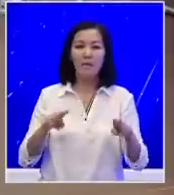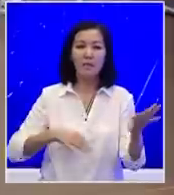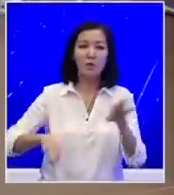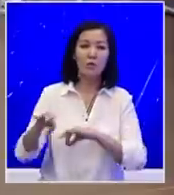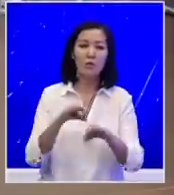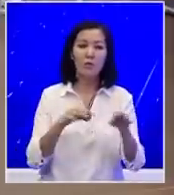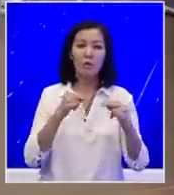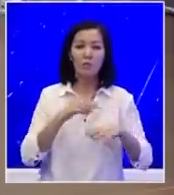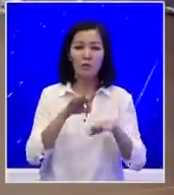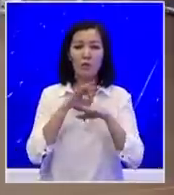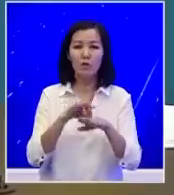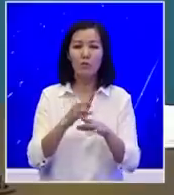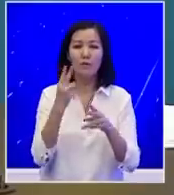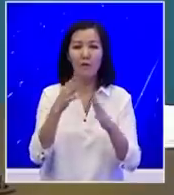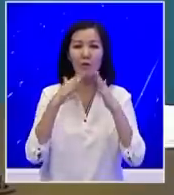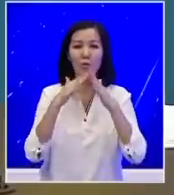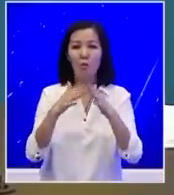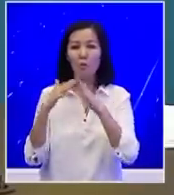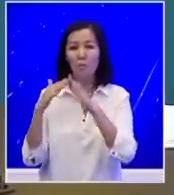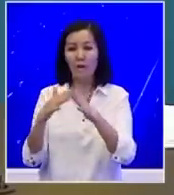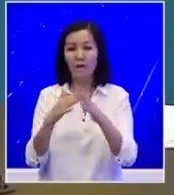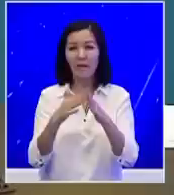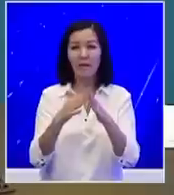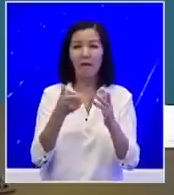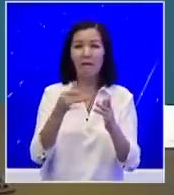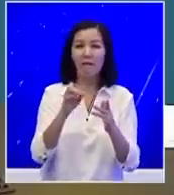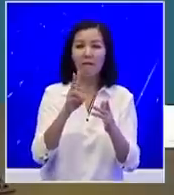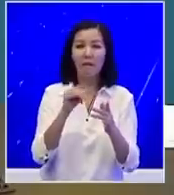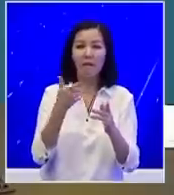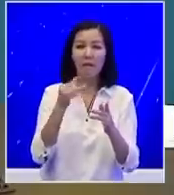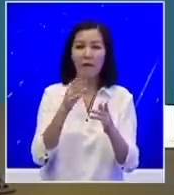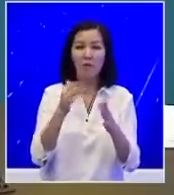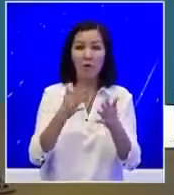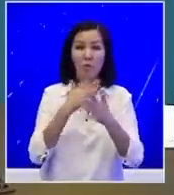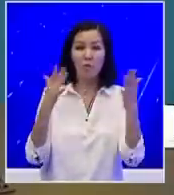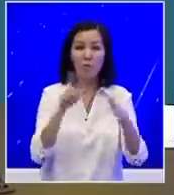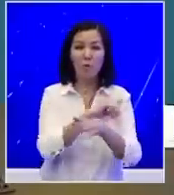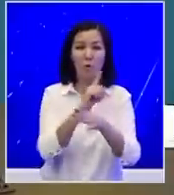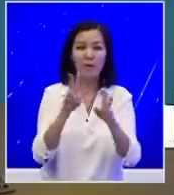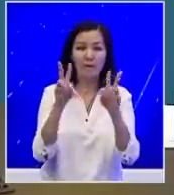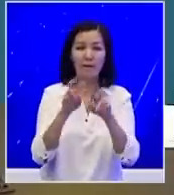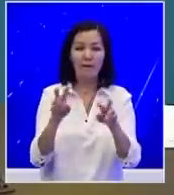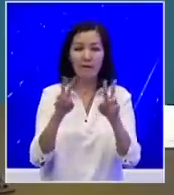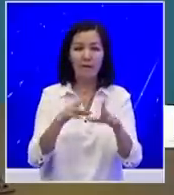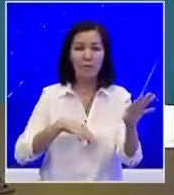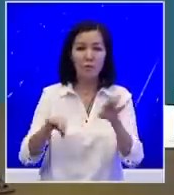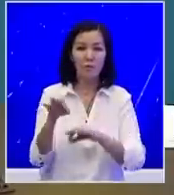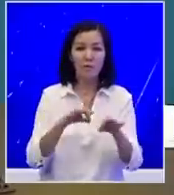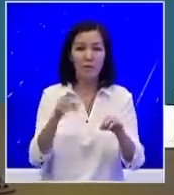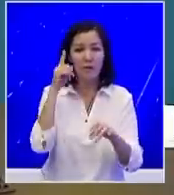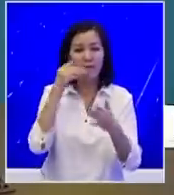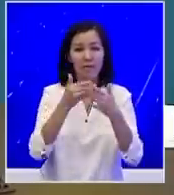жатыр деді. Сондықтан қос қойманың орналасқан жері, гидрогеология, көлемі, қуатын анықтап, жобалы жұмыстарын ойластыру